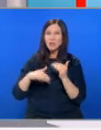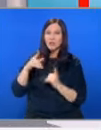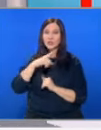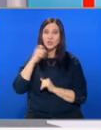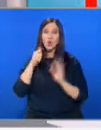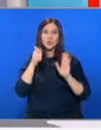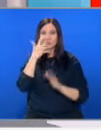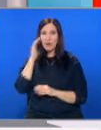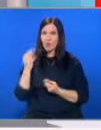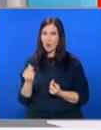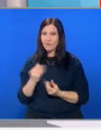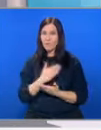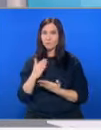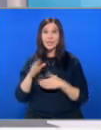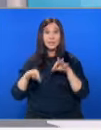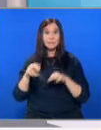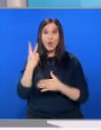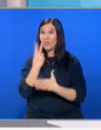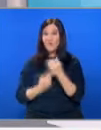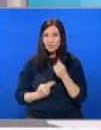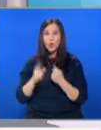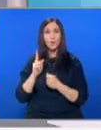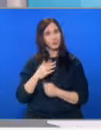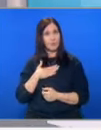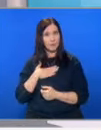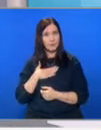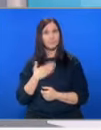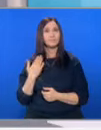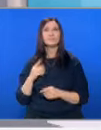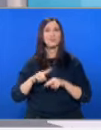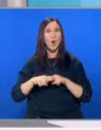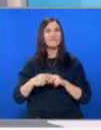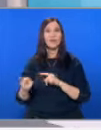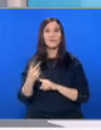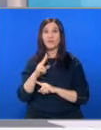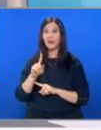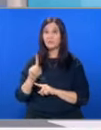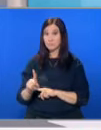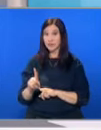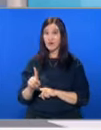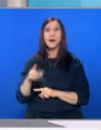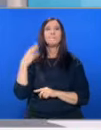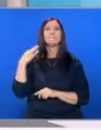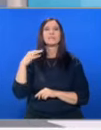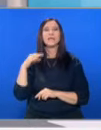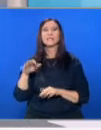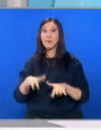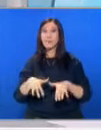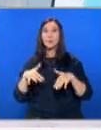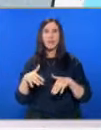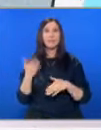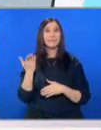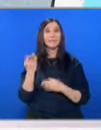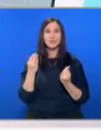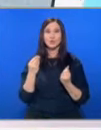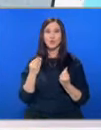106 милиона лева. Последните избори 2 в 1, които сме имали, бяха през ноември 2021, президентски и парламентарни.